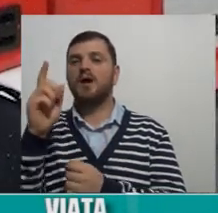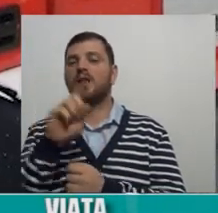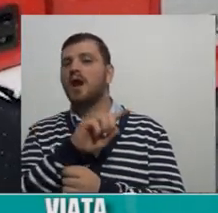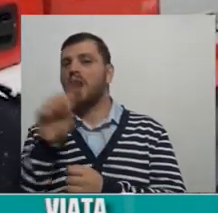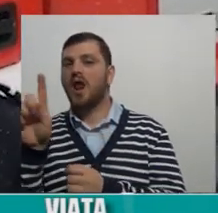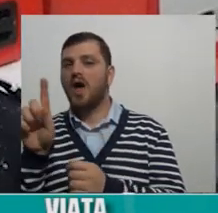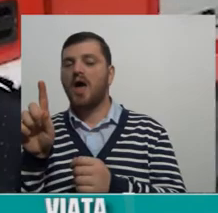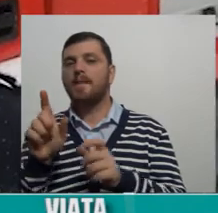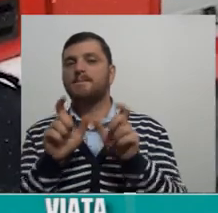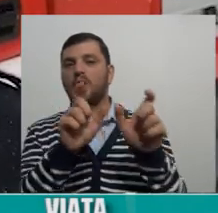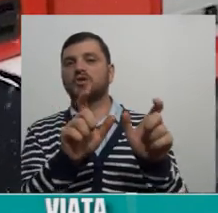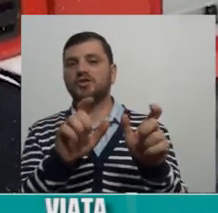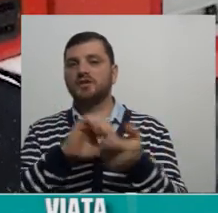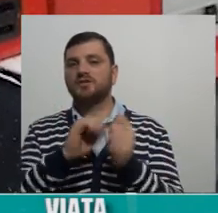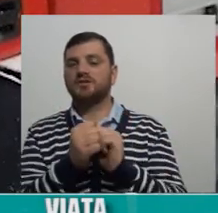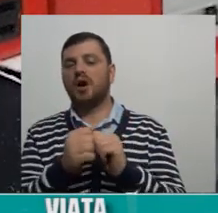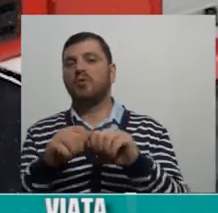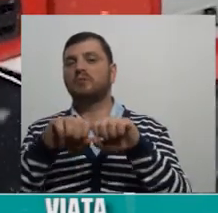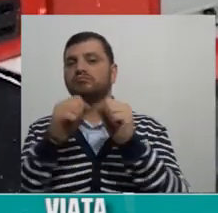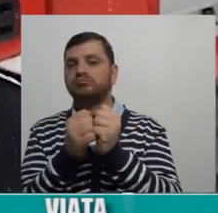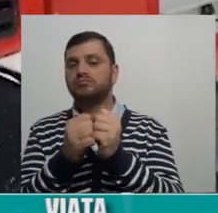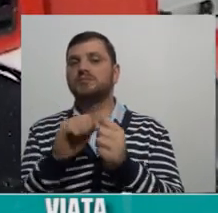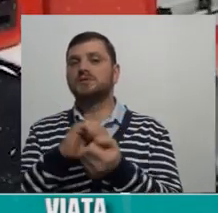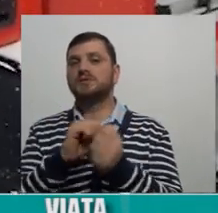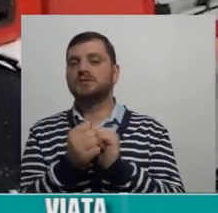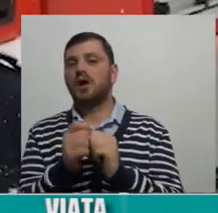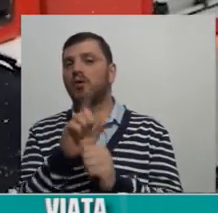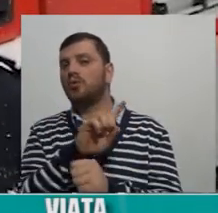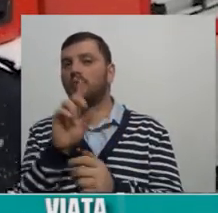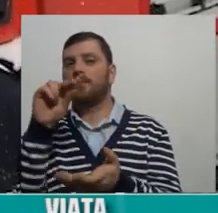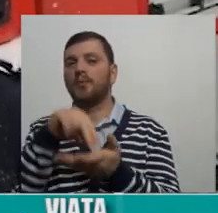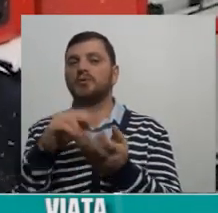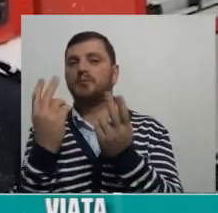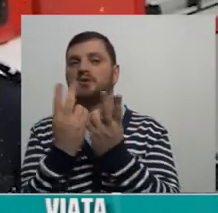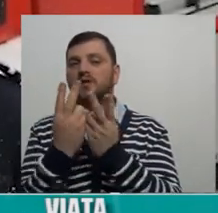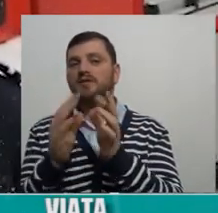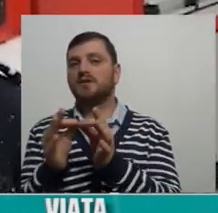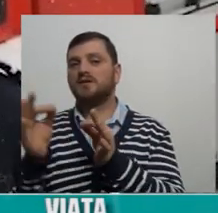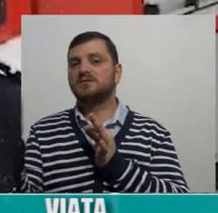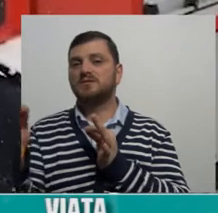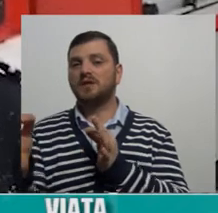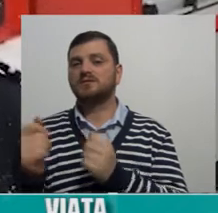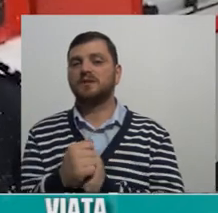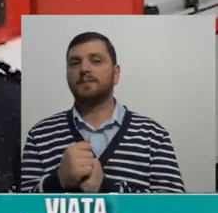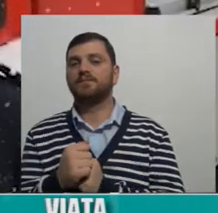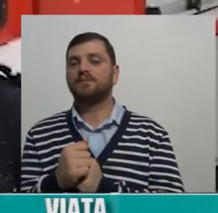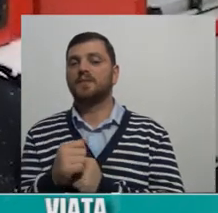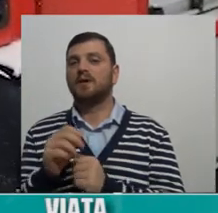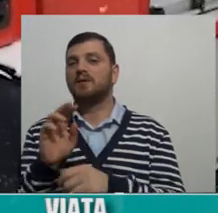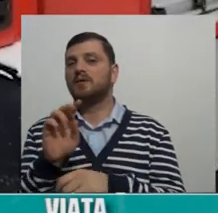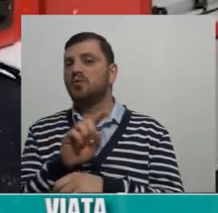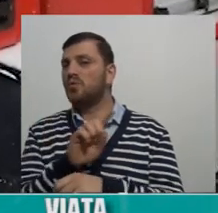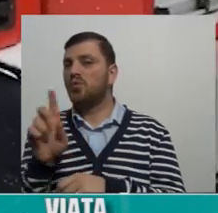deteriorat, fie neprotejat termic față de elementele combustibile sau neamplasat corespunzător față de acestea.